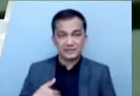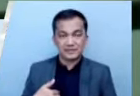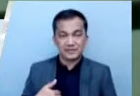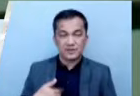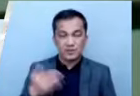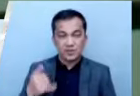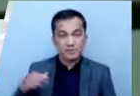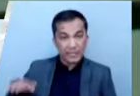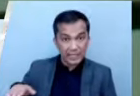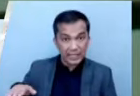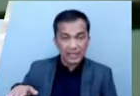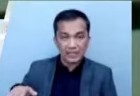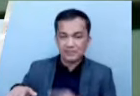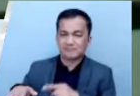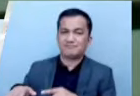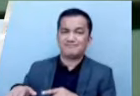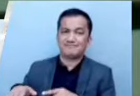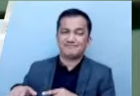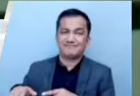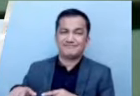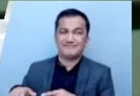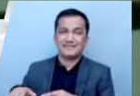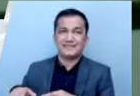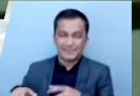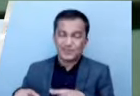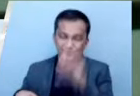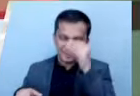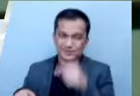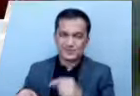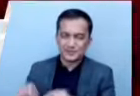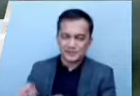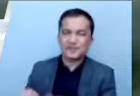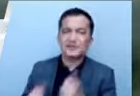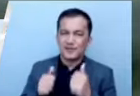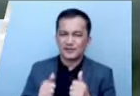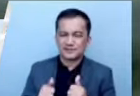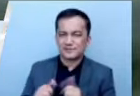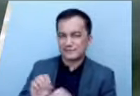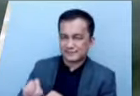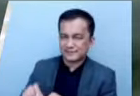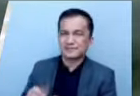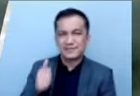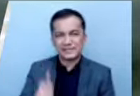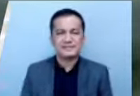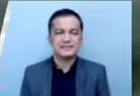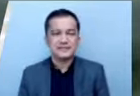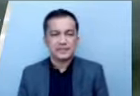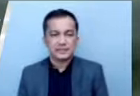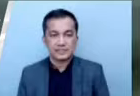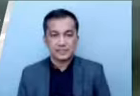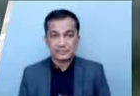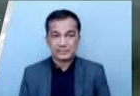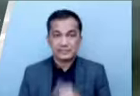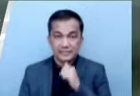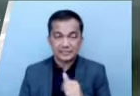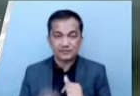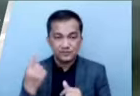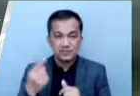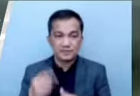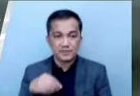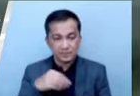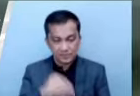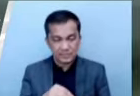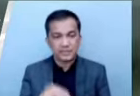is natuto po sa akin at naging effective ako sa kanya. Hindi na lang ito basta-basta pagbibigay ng ayuda. Kailangan